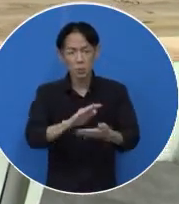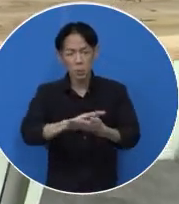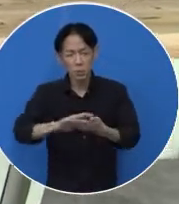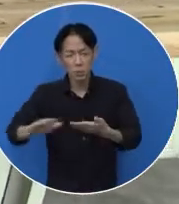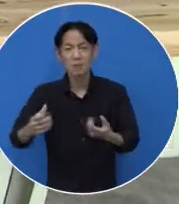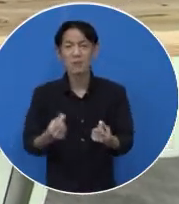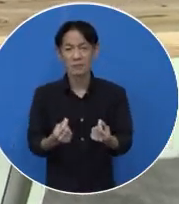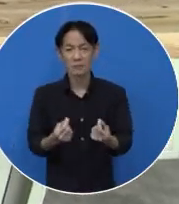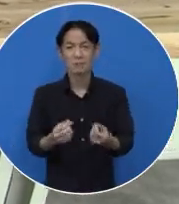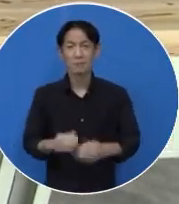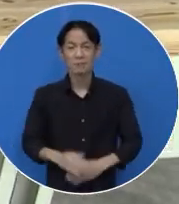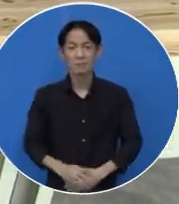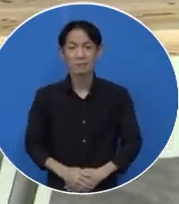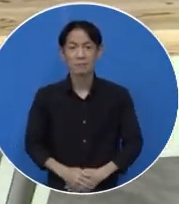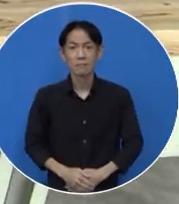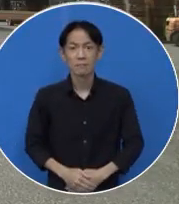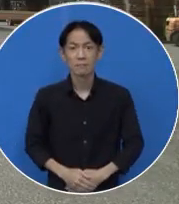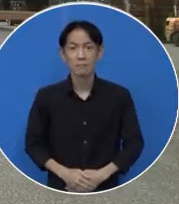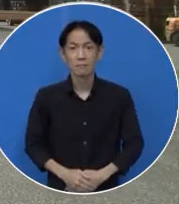しいですね。